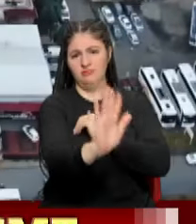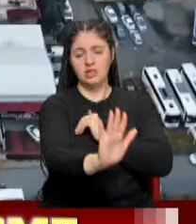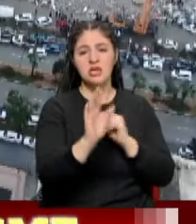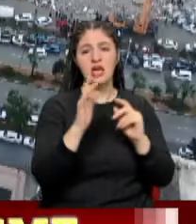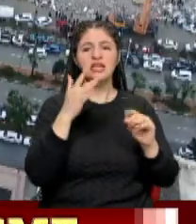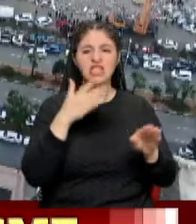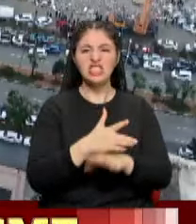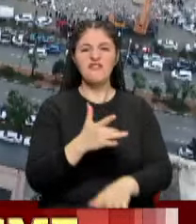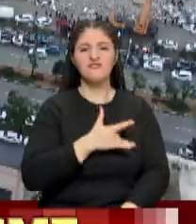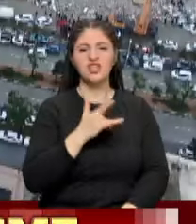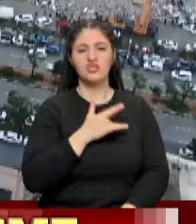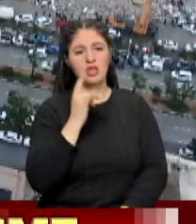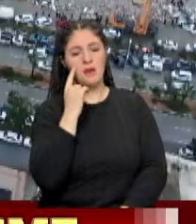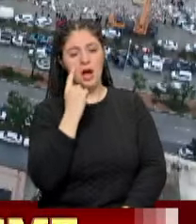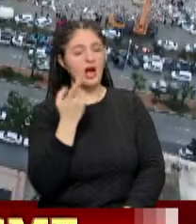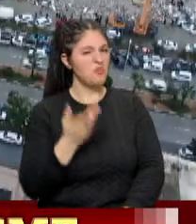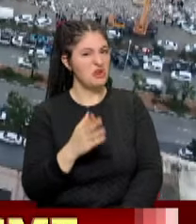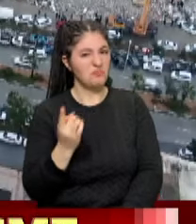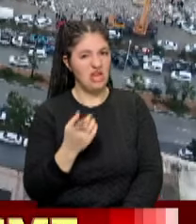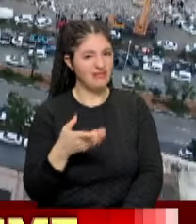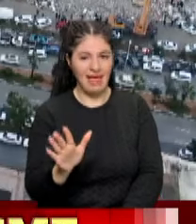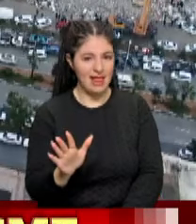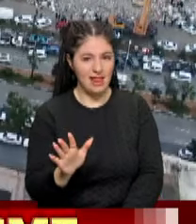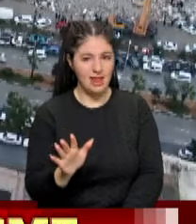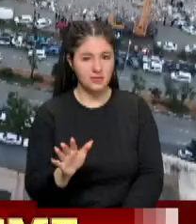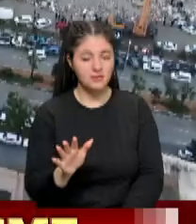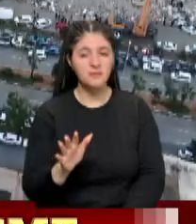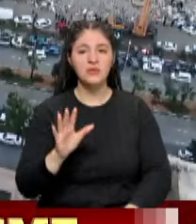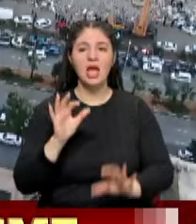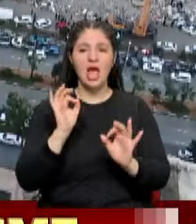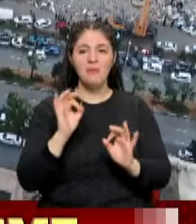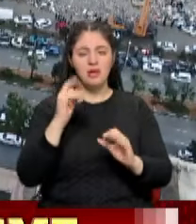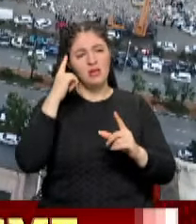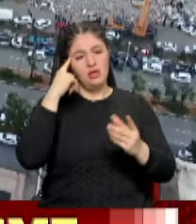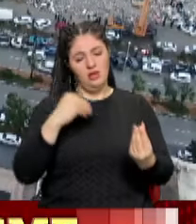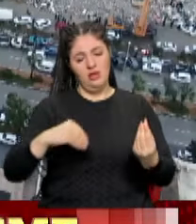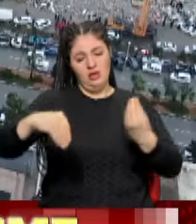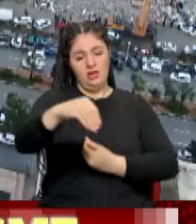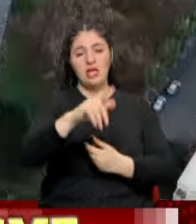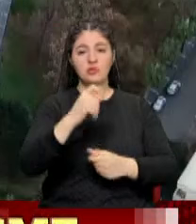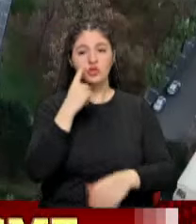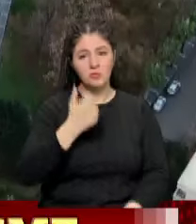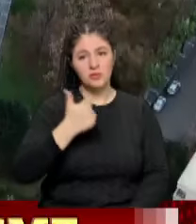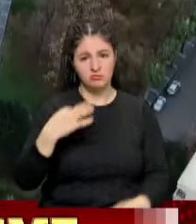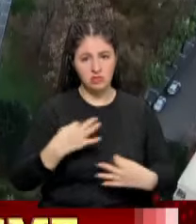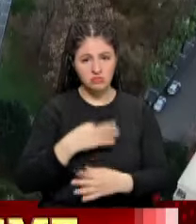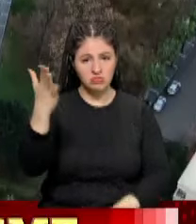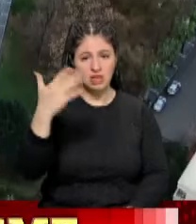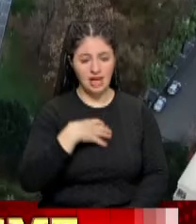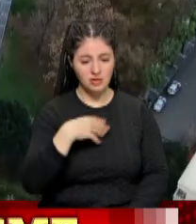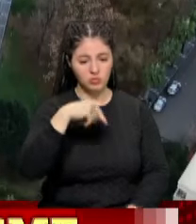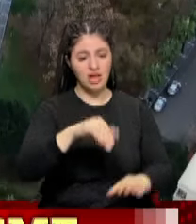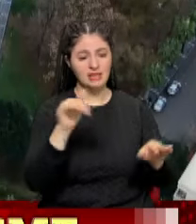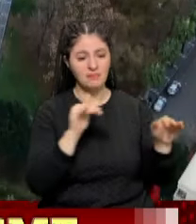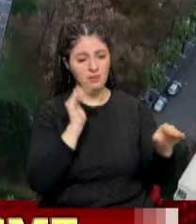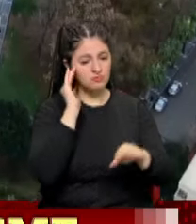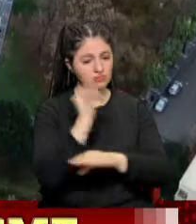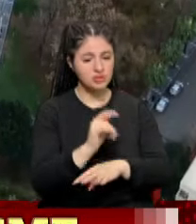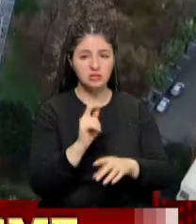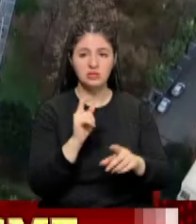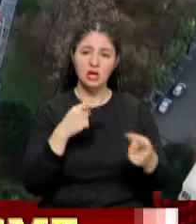hakikaten vicdan adına baktığınız zaman kabul edilecek bir şey değildir. Hemen bir empati kursun Sayın Cumhurbaşkanımız. Kendini buradaki depremzedeler